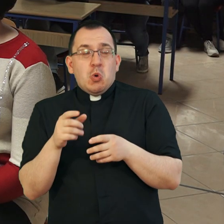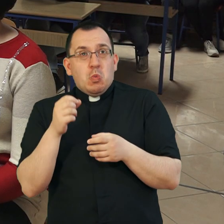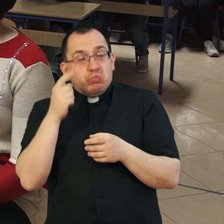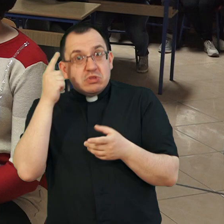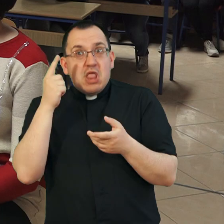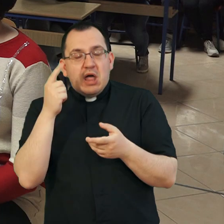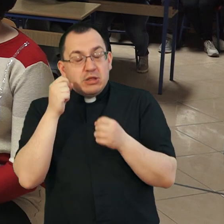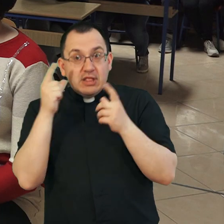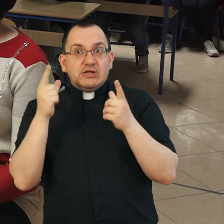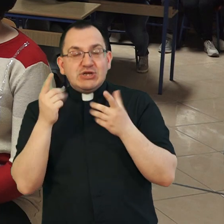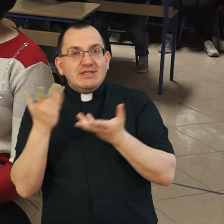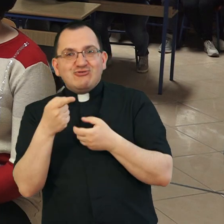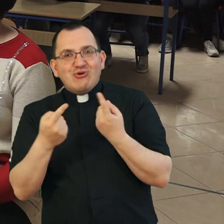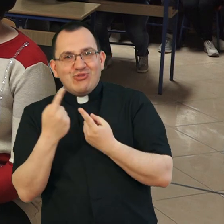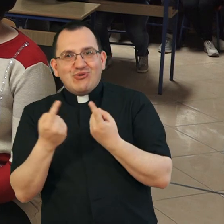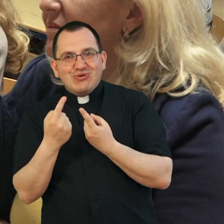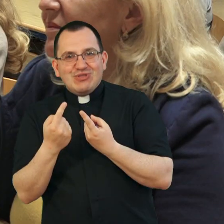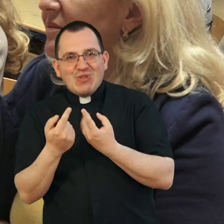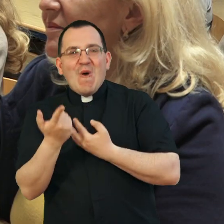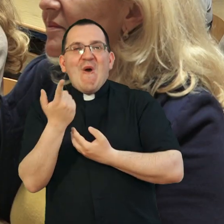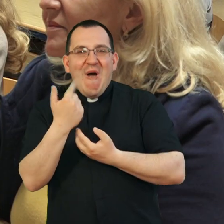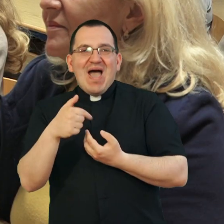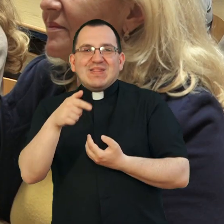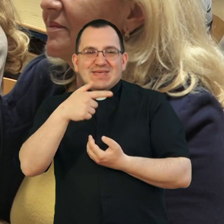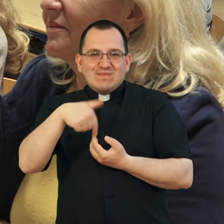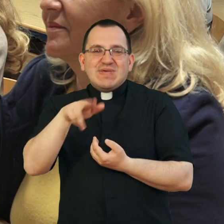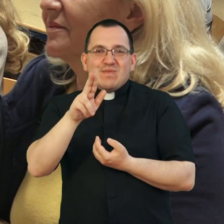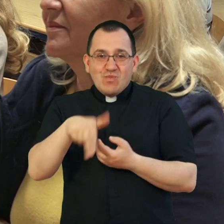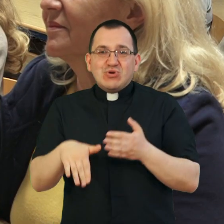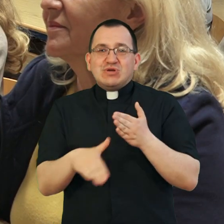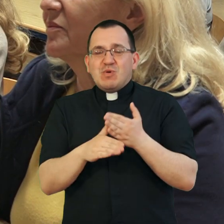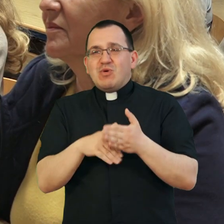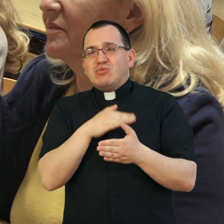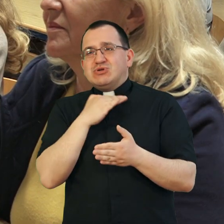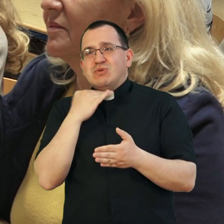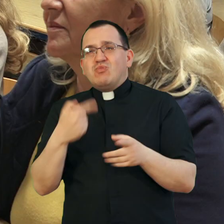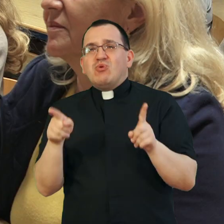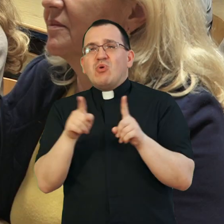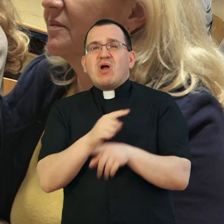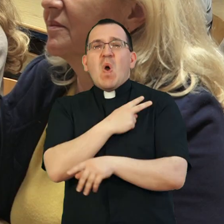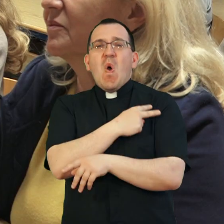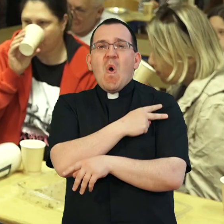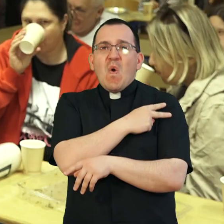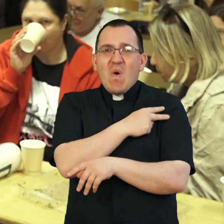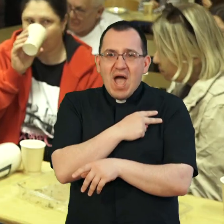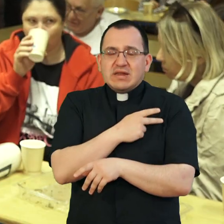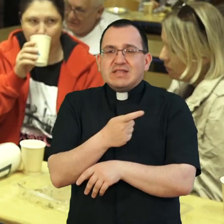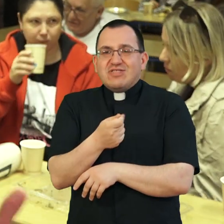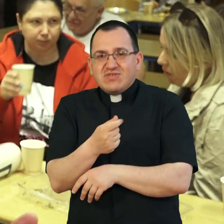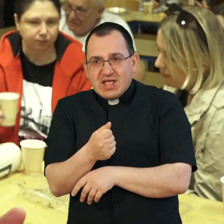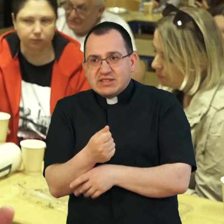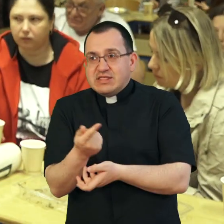i da mi je to potrebno. Kaže, mi možemo puno pomoći kao Caritas, kao ovo pomoći materijalno, ali